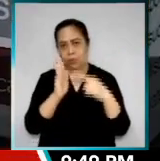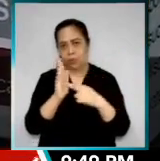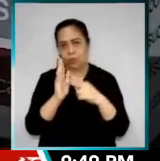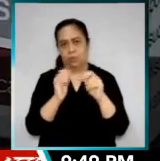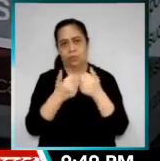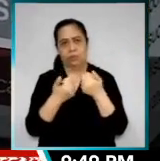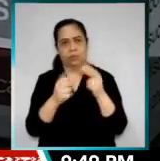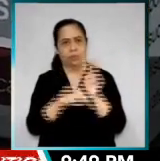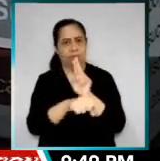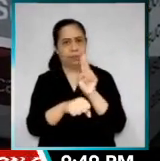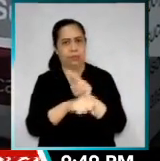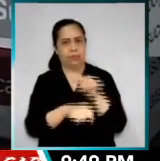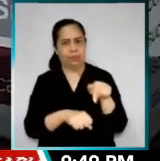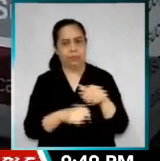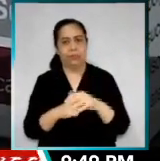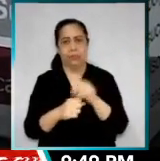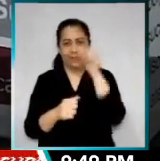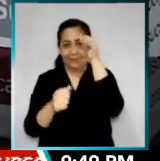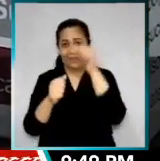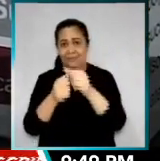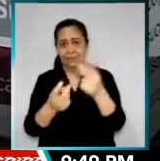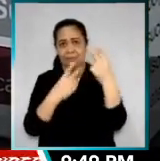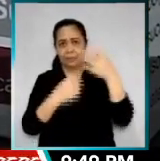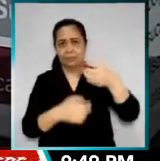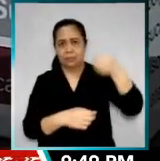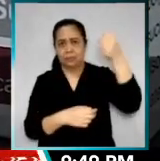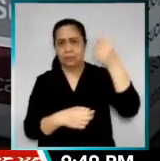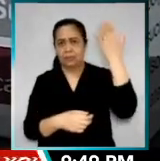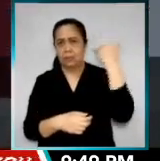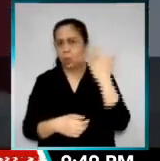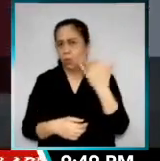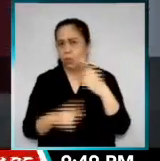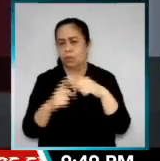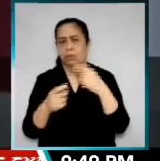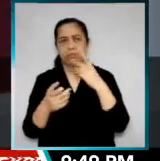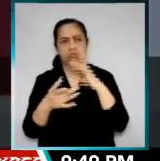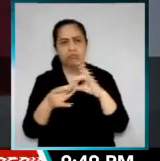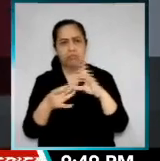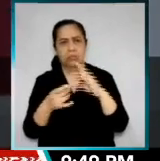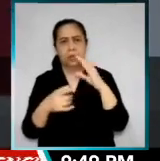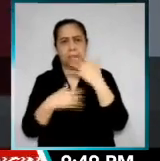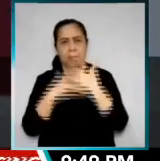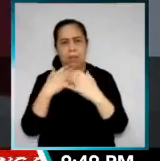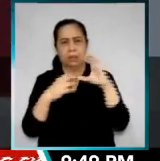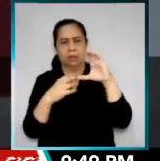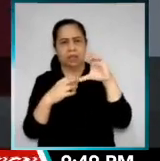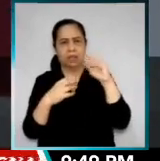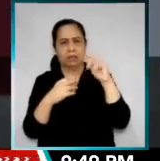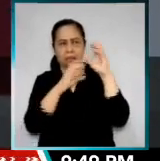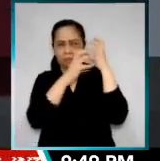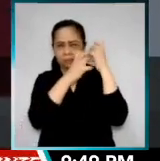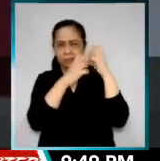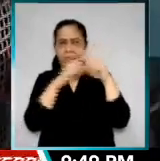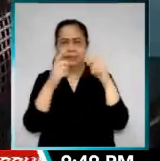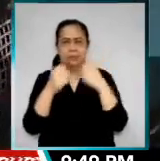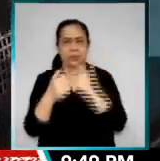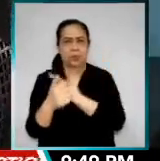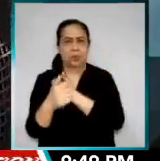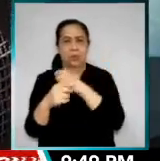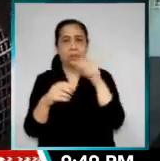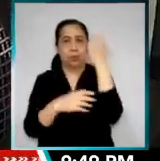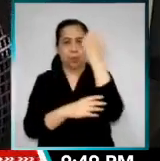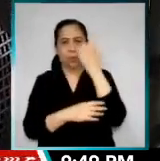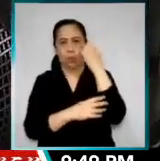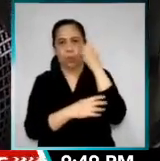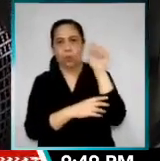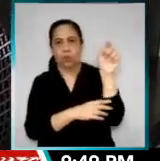nito. Matatanda ang sinuspindi ito noon dahil sa mga ulat ng blood clot o pamumuo ng dugo sa ilang tinurukan nito sa Europa. Sabi